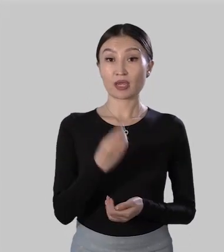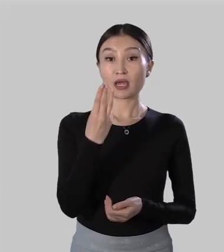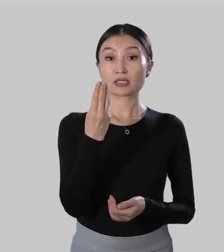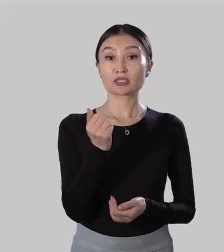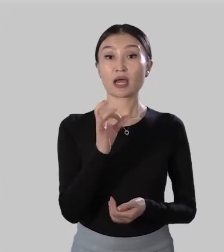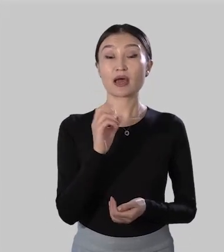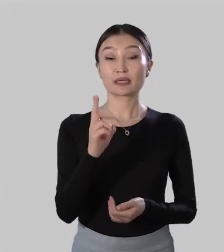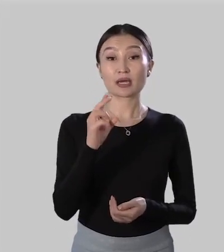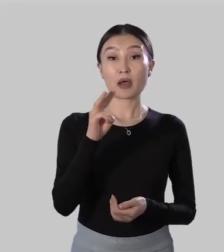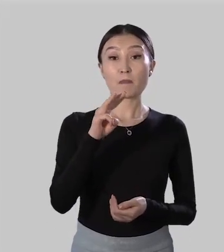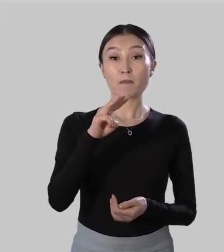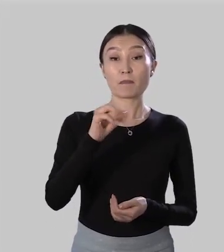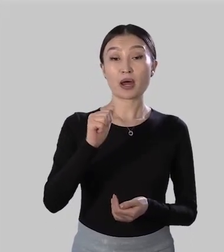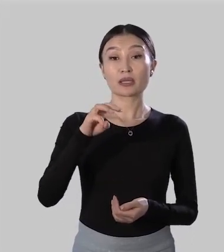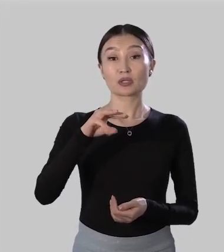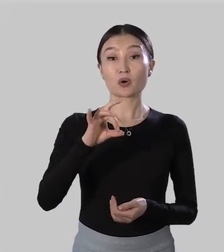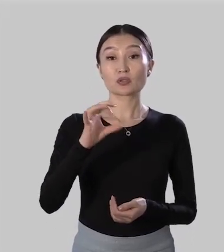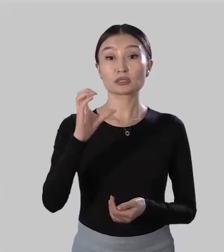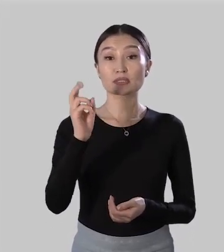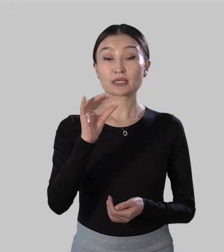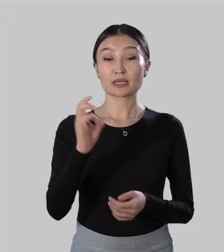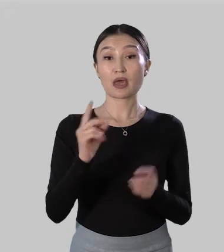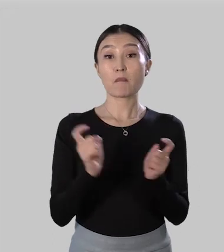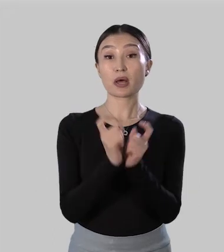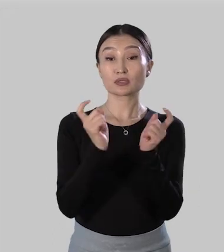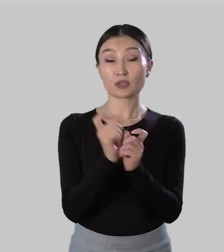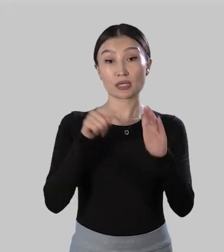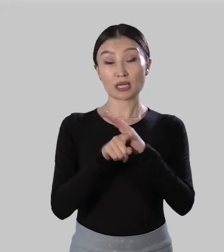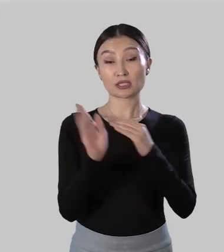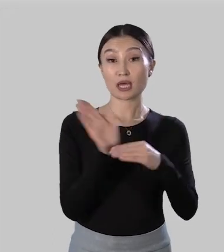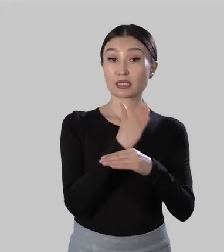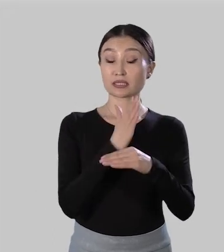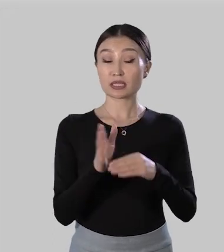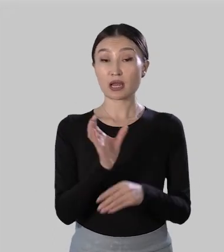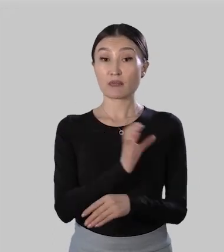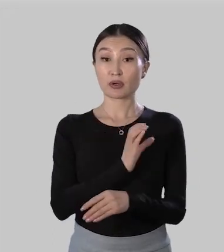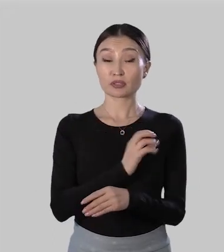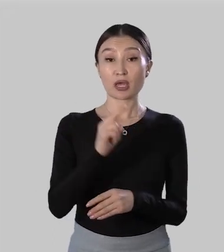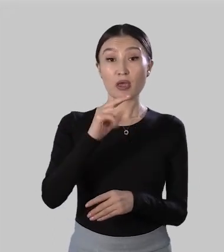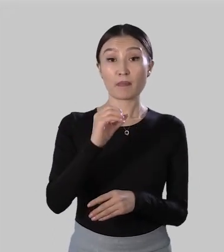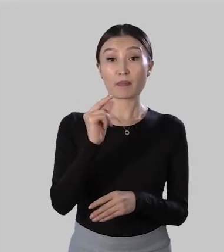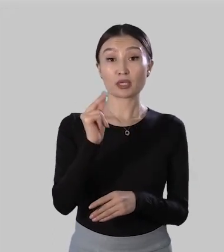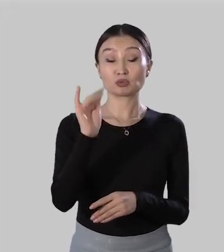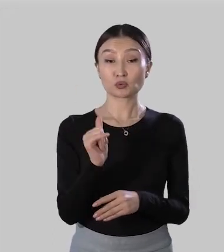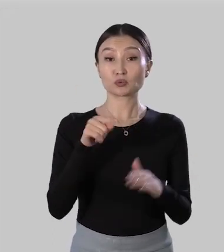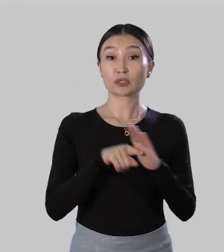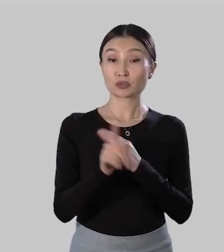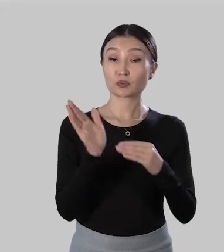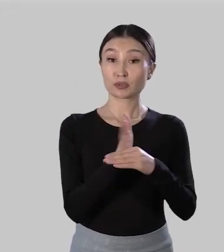часть. Шарик с Матроскиным поссорились. Начинают раздел имущества. Скоро печку делить начнут, а потом